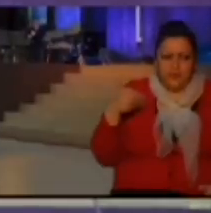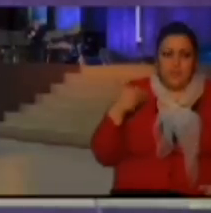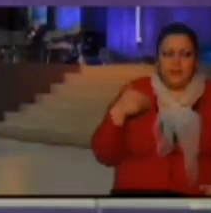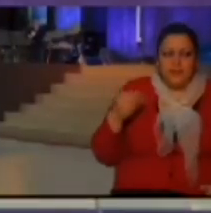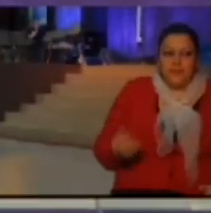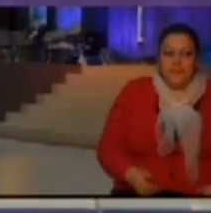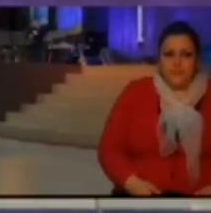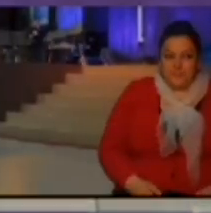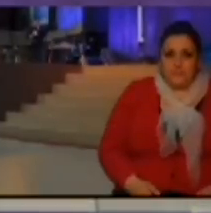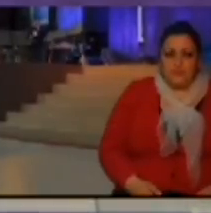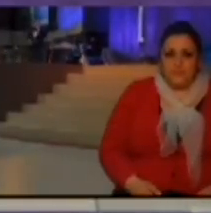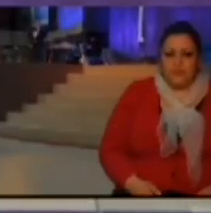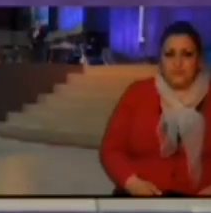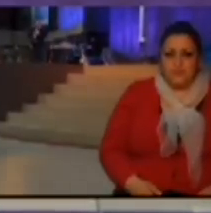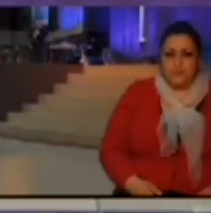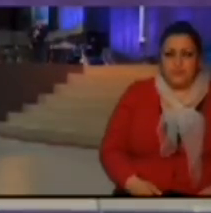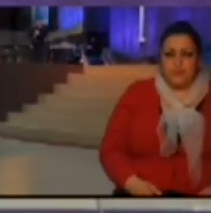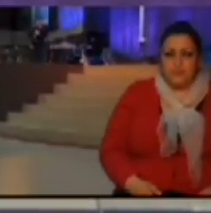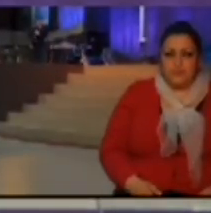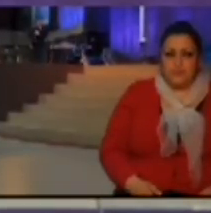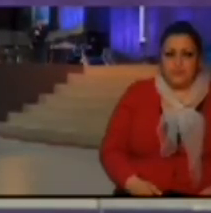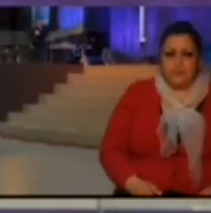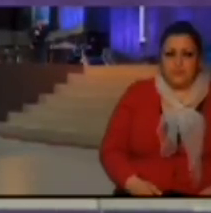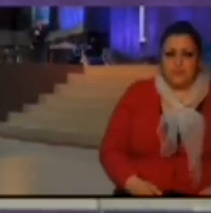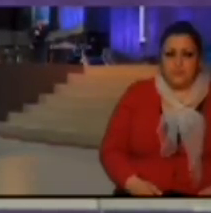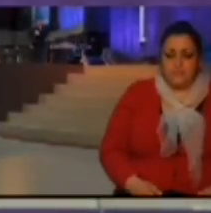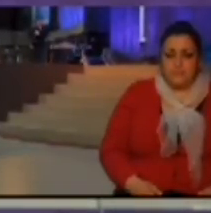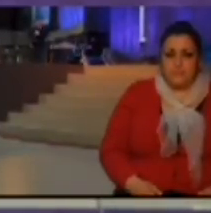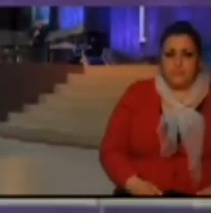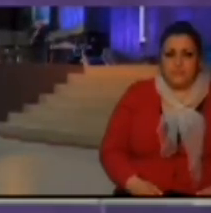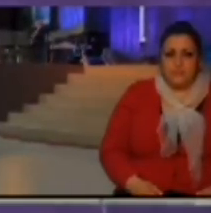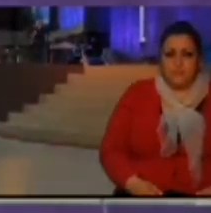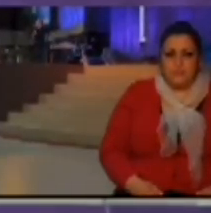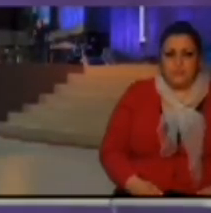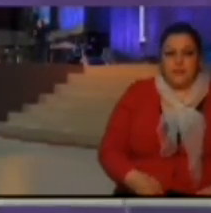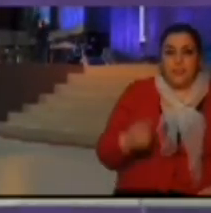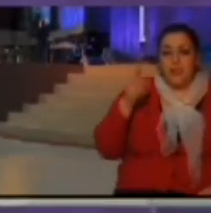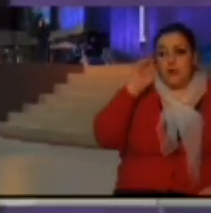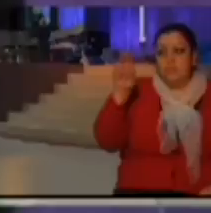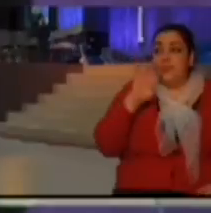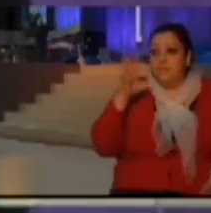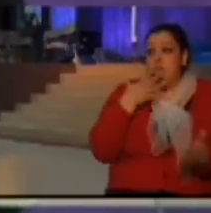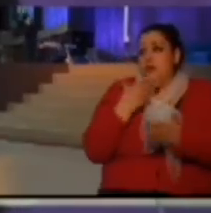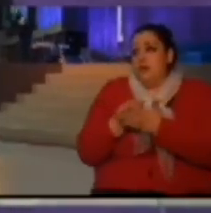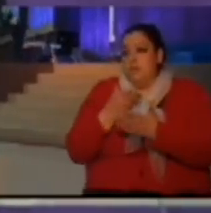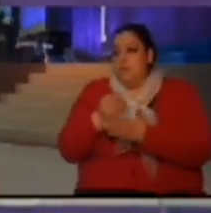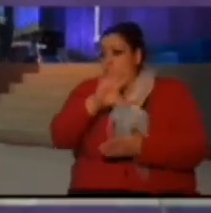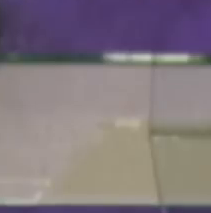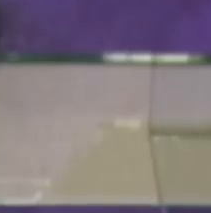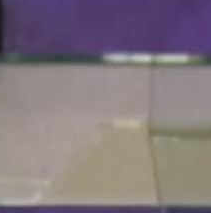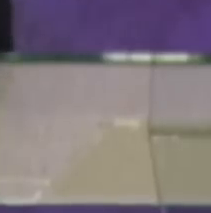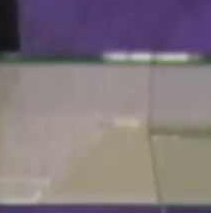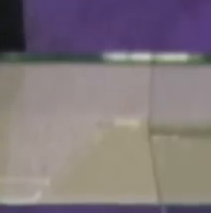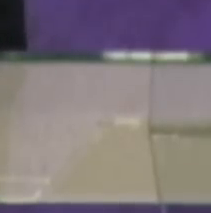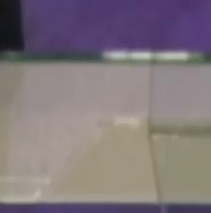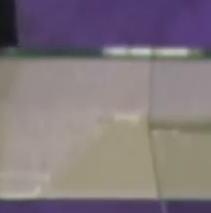Աստված ամեն մեկին անհատապես է սիրում։ Մի հայտնություն, որ բացվեց մեր կյանքում, որ